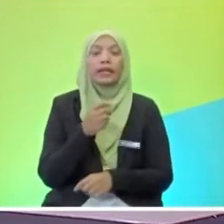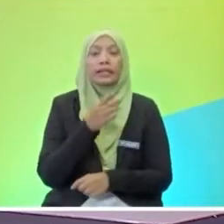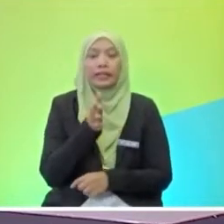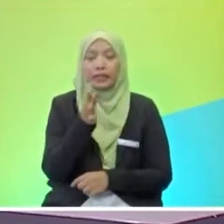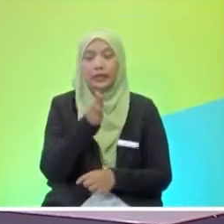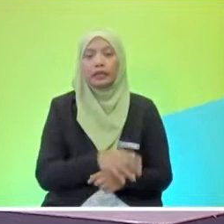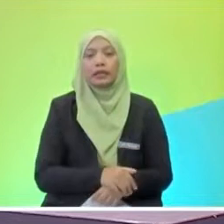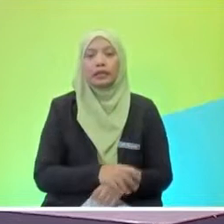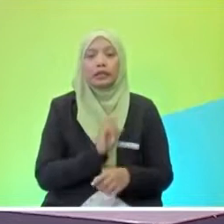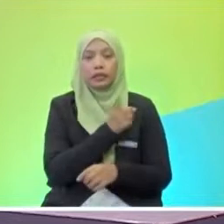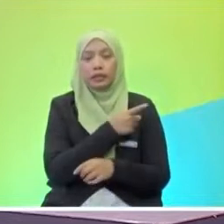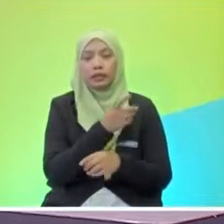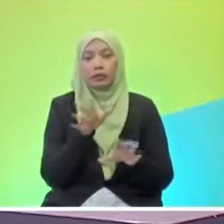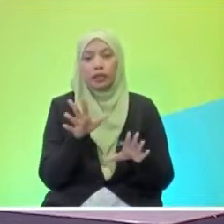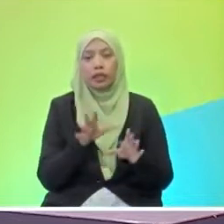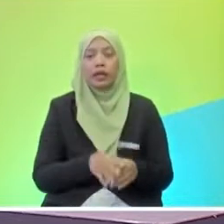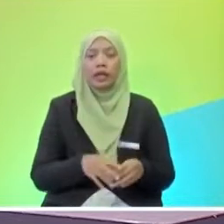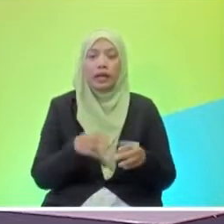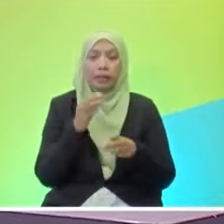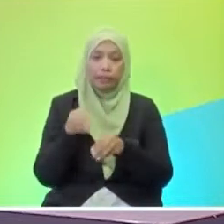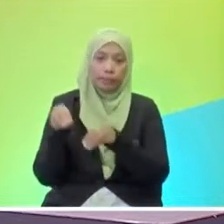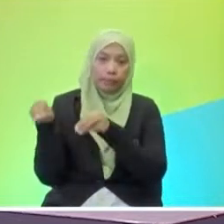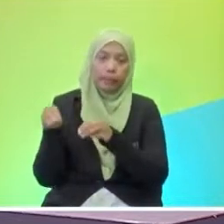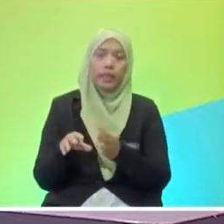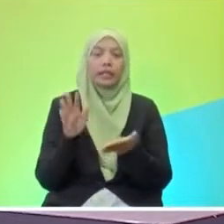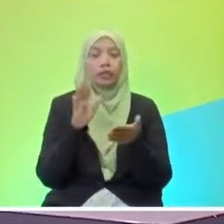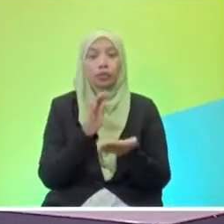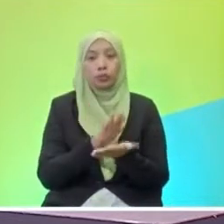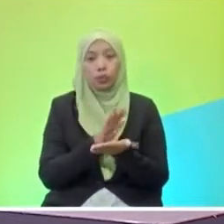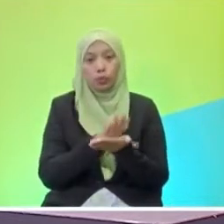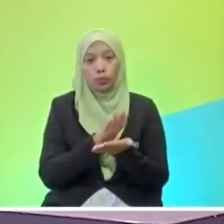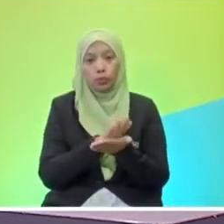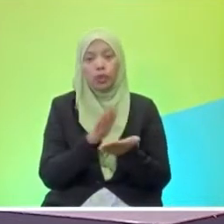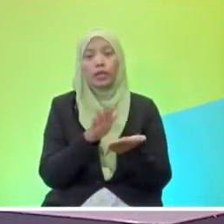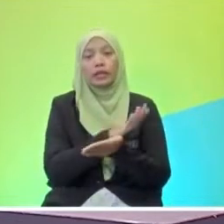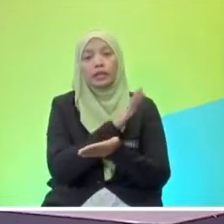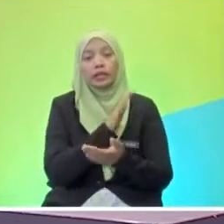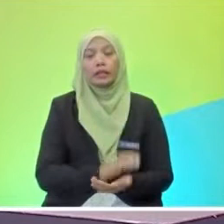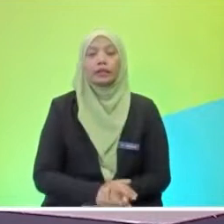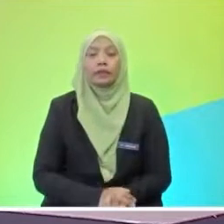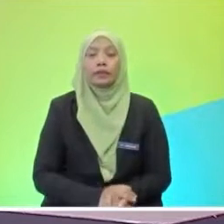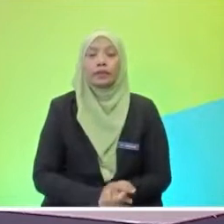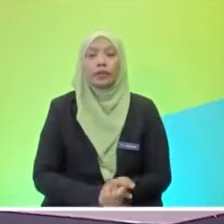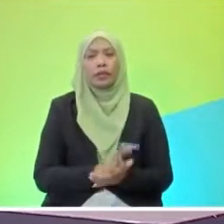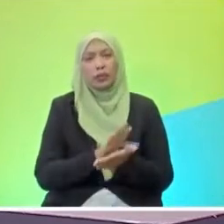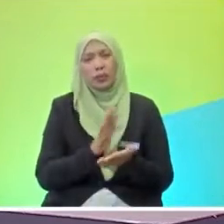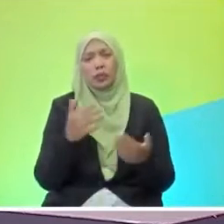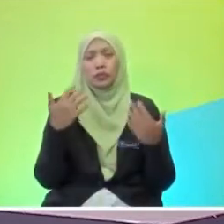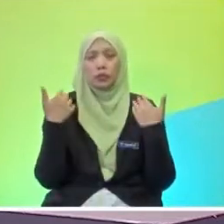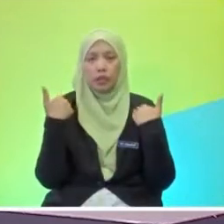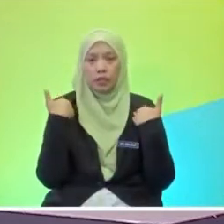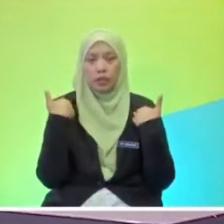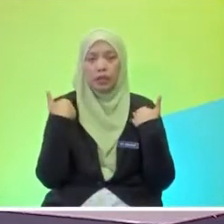kasih sisa-sisa makanan oke kertas ending kita pergi ke mana-mana Kak sekolah-sekolah pun udah ada